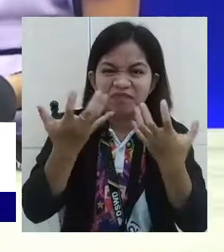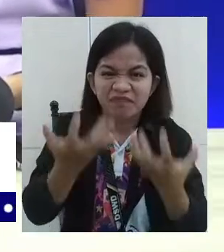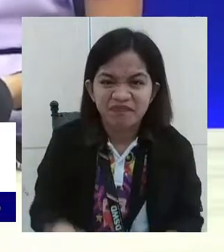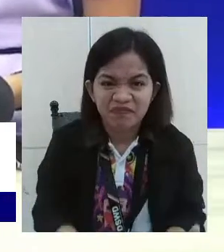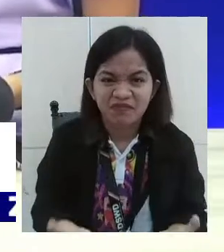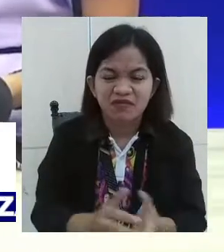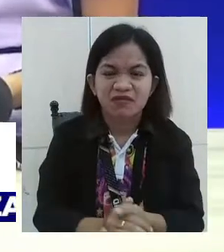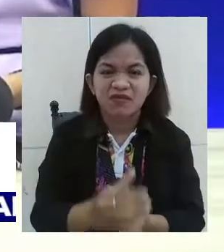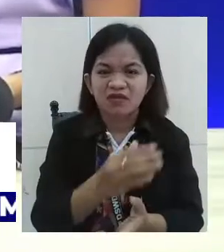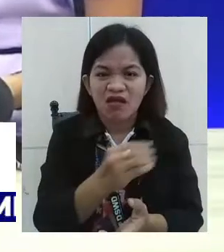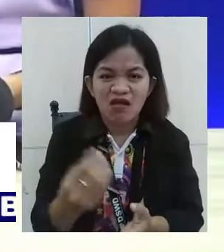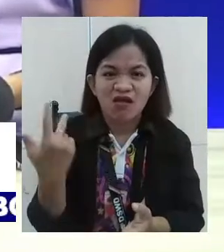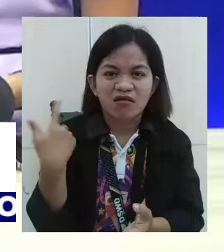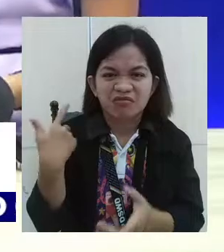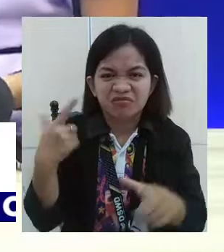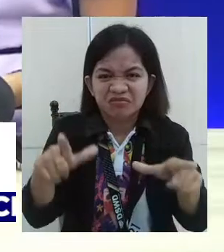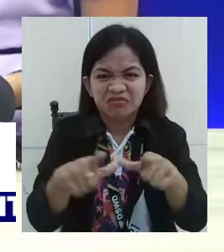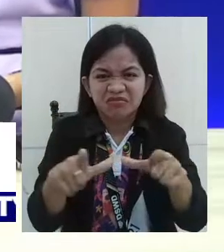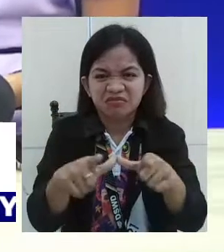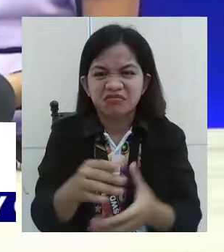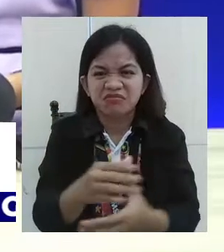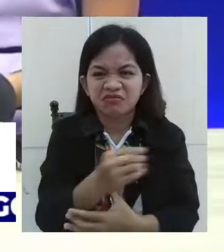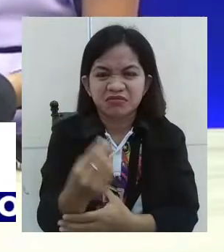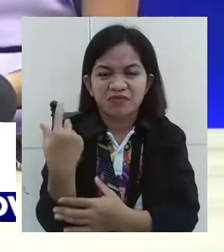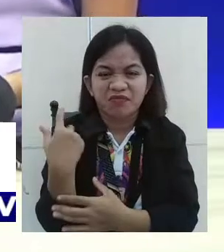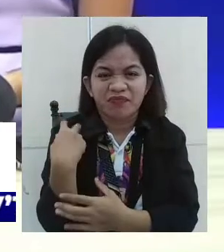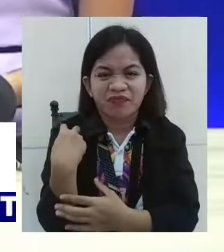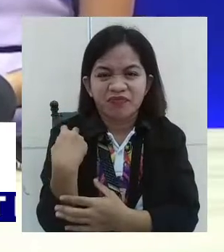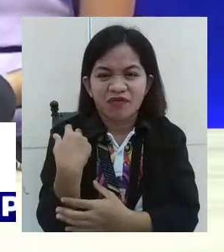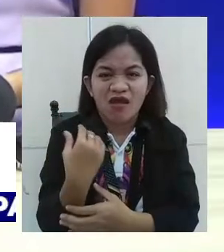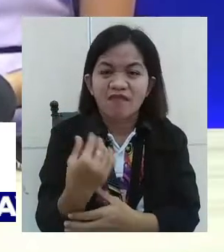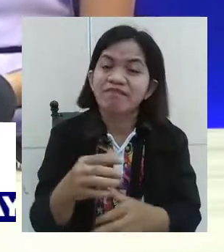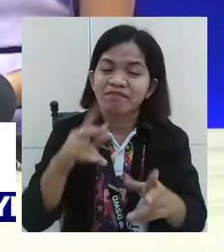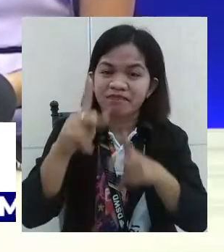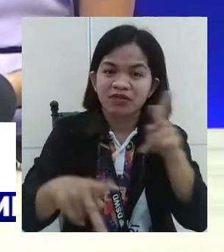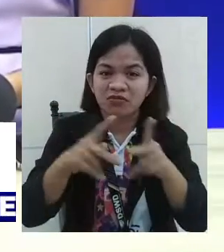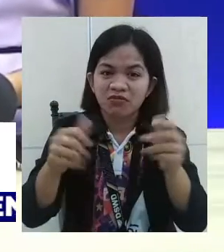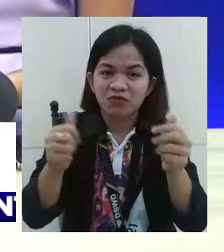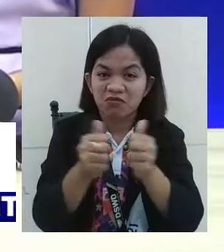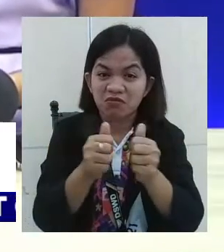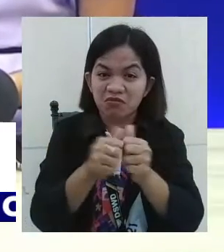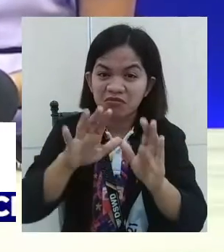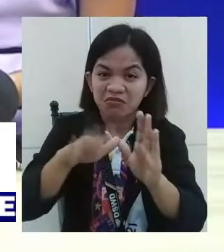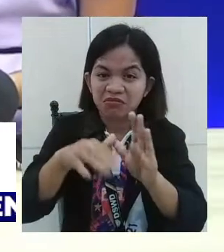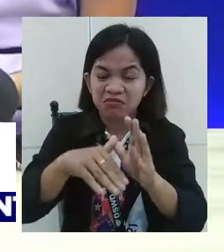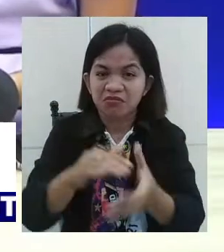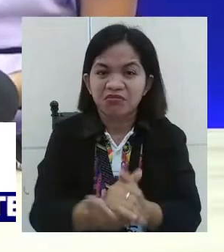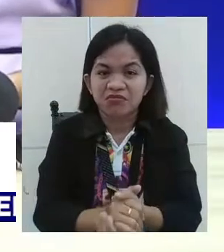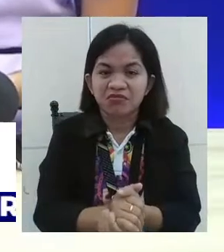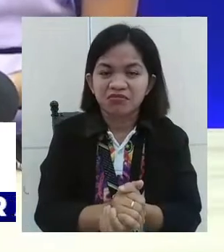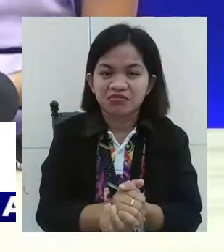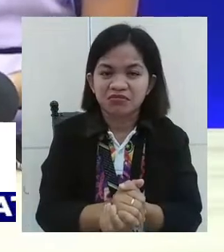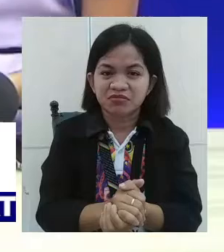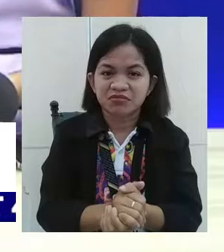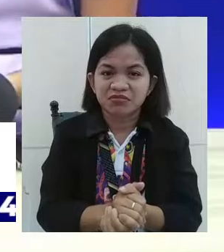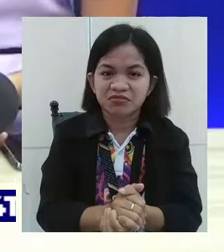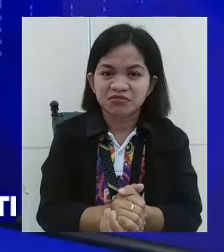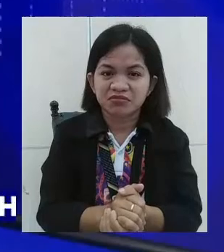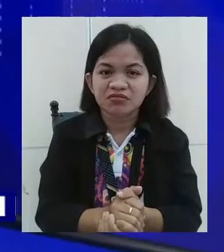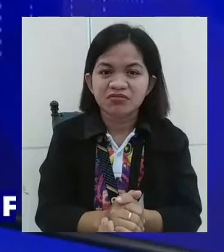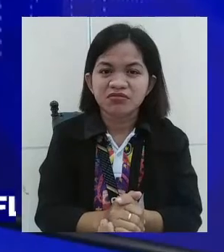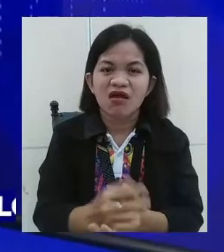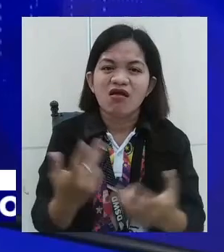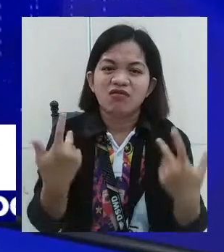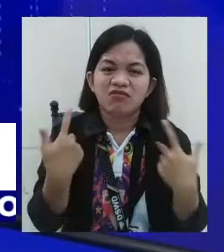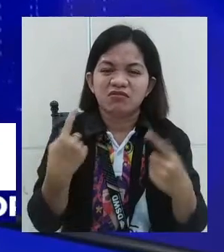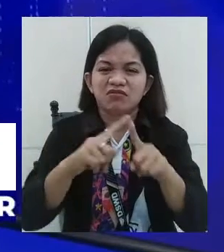limitasyon ang mga taong may kapansanan. So talagang napakarami hong mga hindrances para